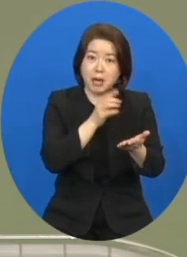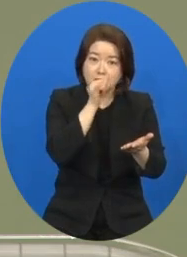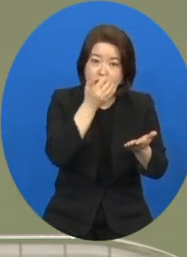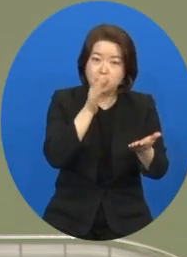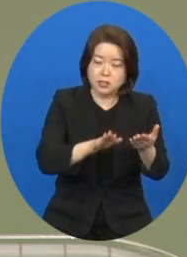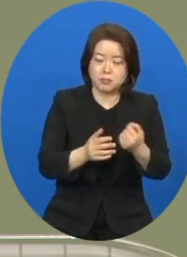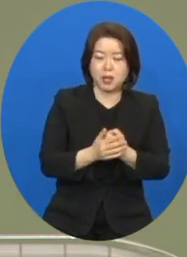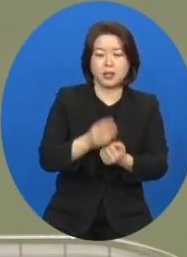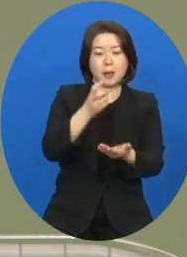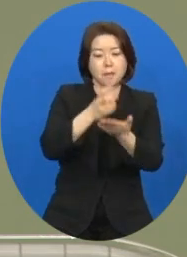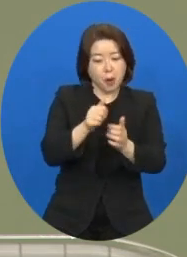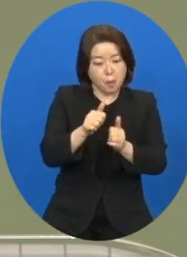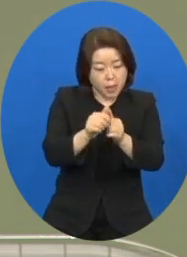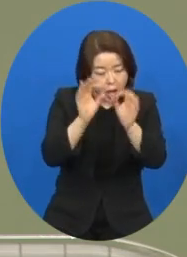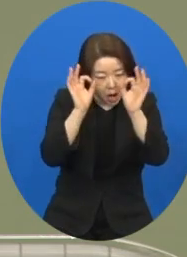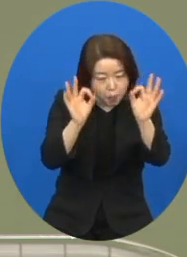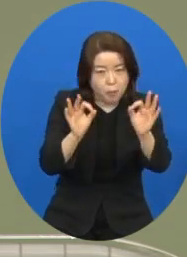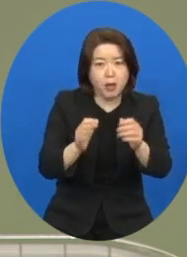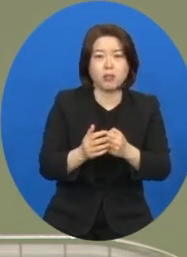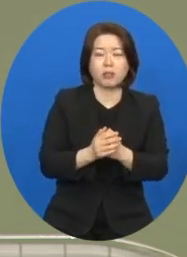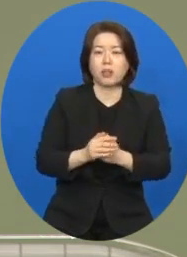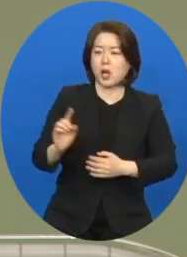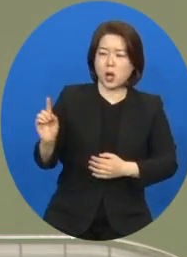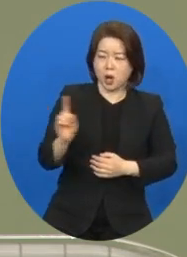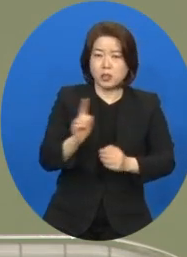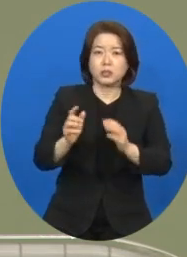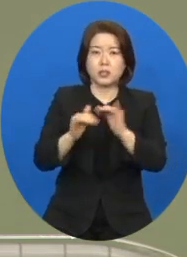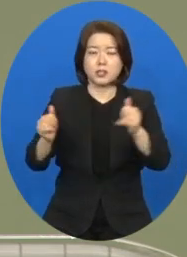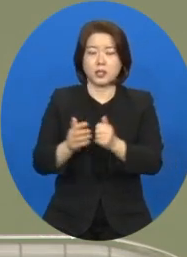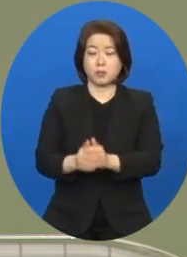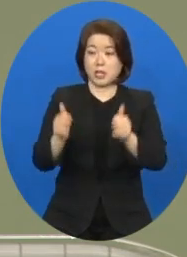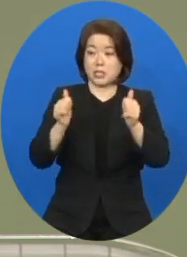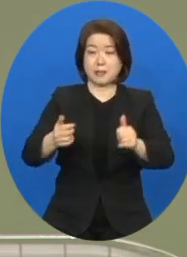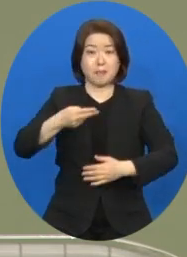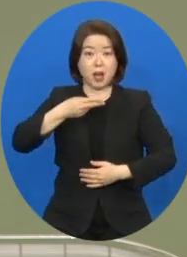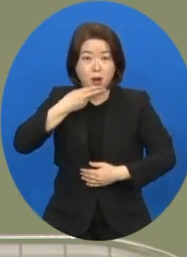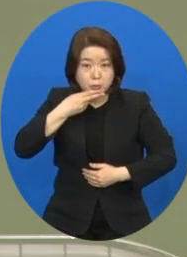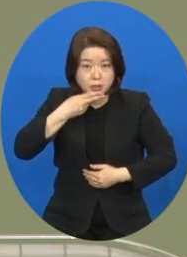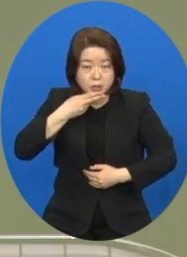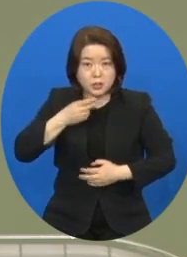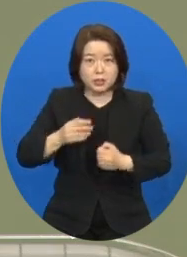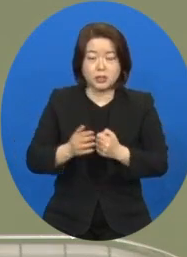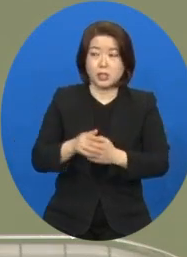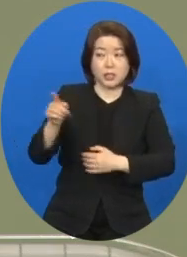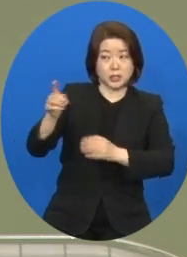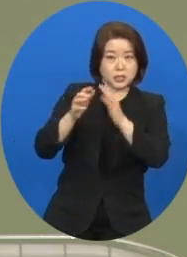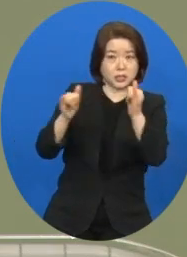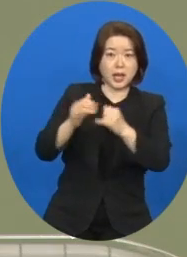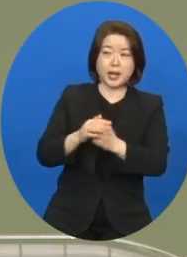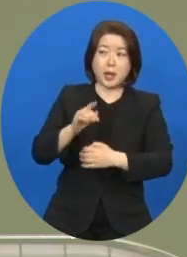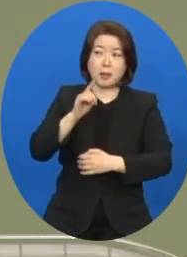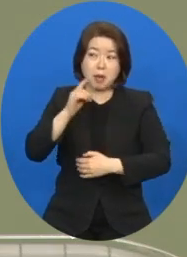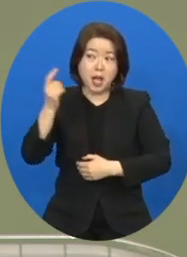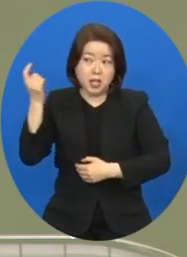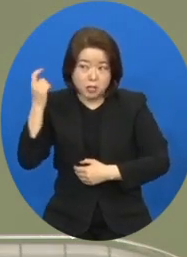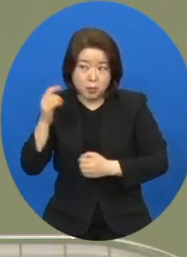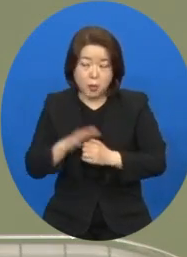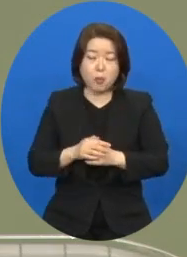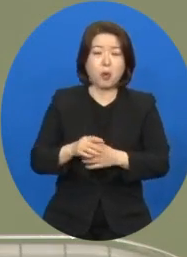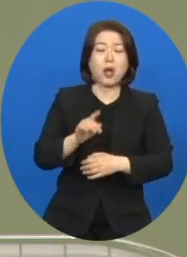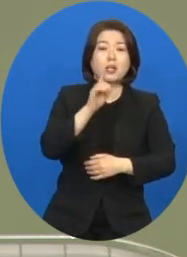율법에 의하면 어떤 사람도 재판을 하지 않고 그 사람의 말을 들어보고 그